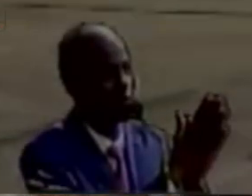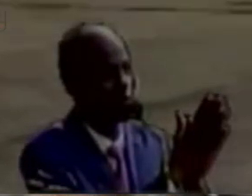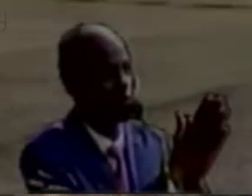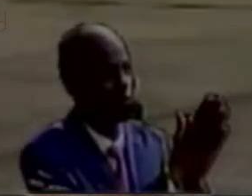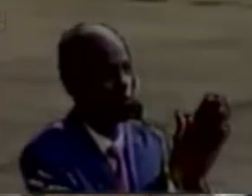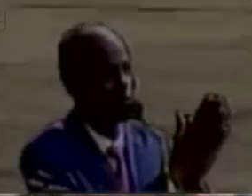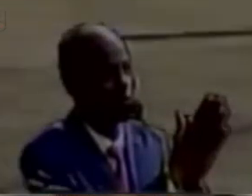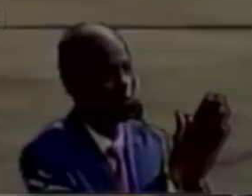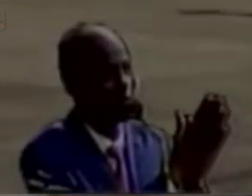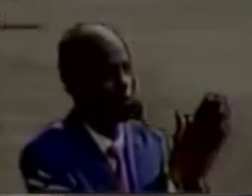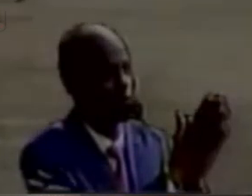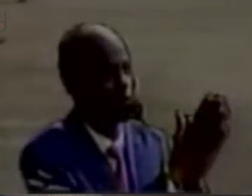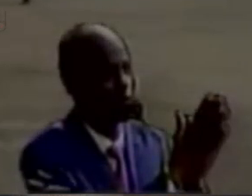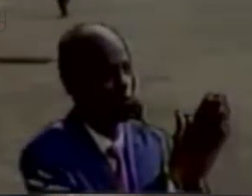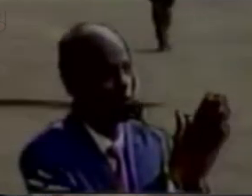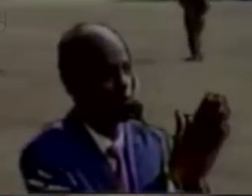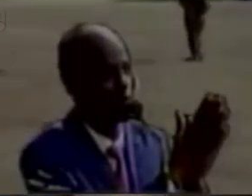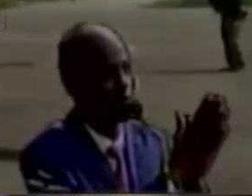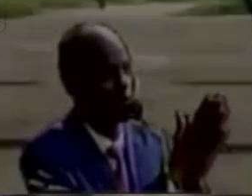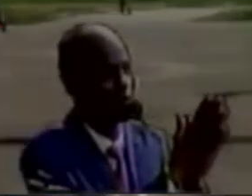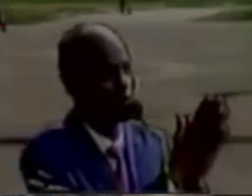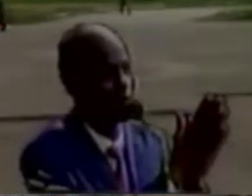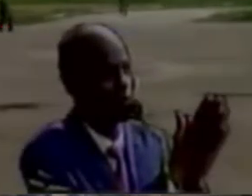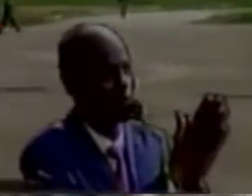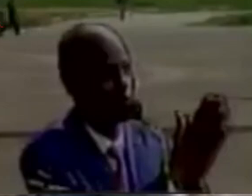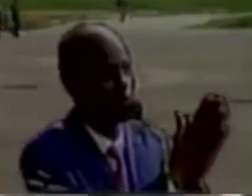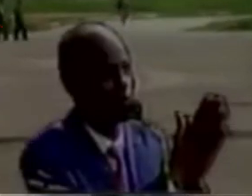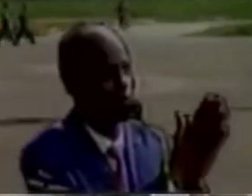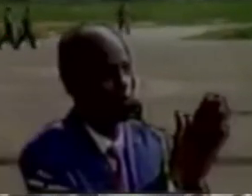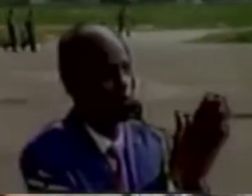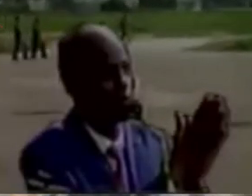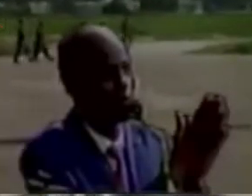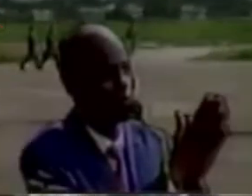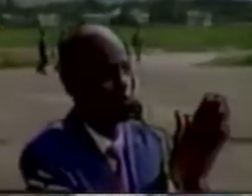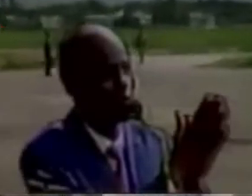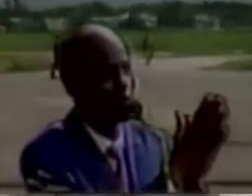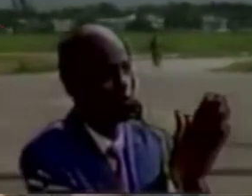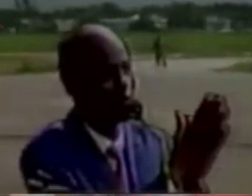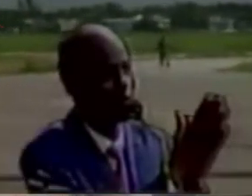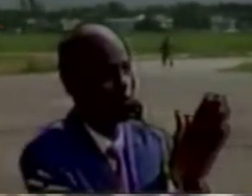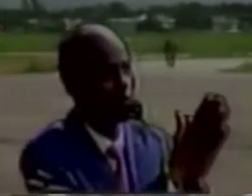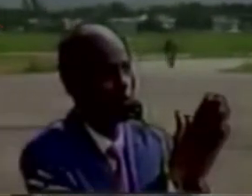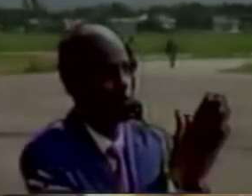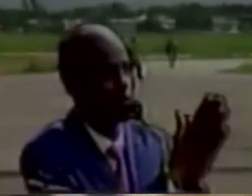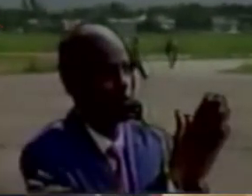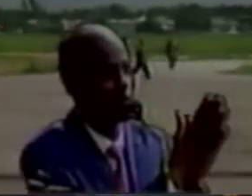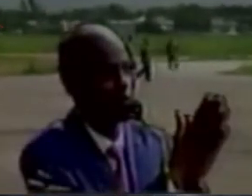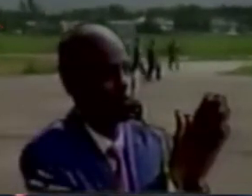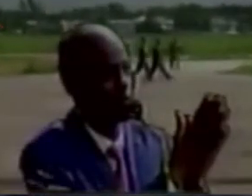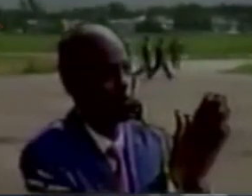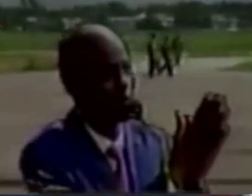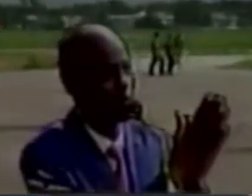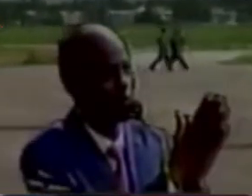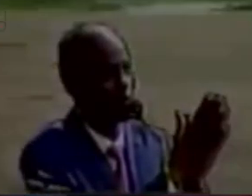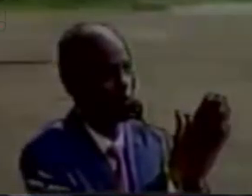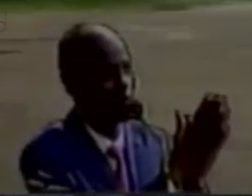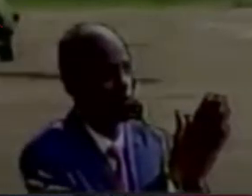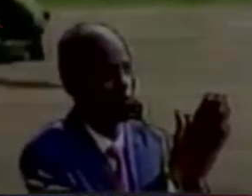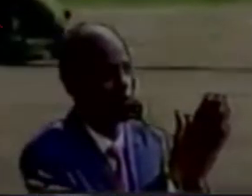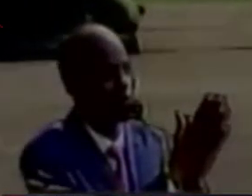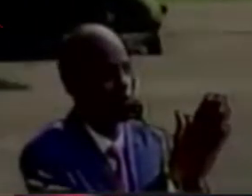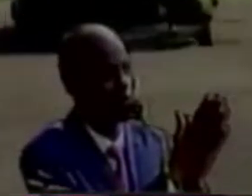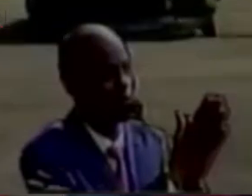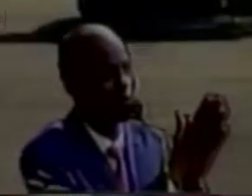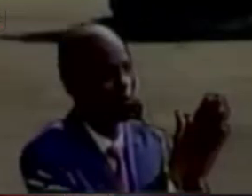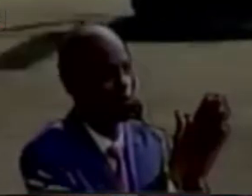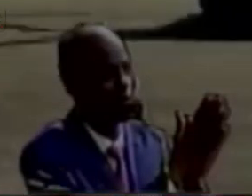Si c'est la première fois visiter nos informations, nous partager, intéressé ou pas oublier abonner avec Mombad Media nan. Et puis ouvrir chaîne notification. Ça permet de faire partie